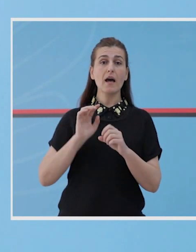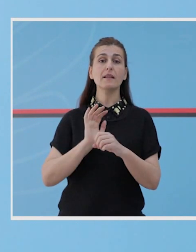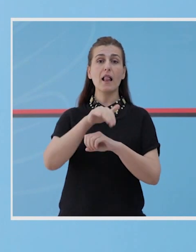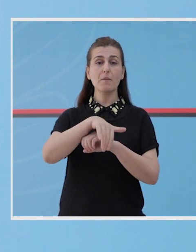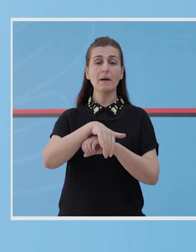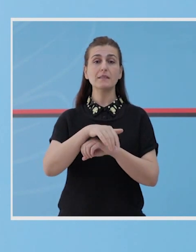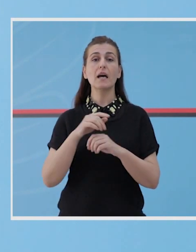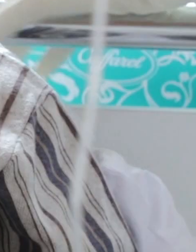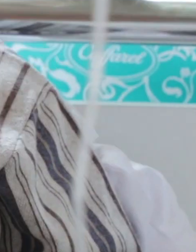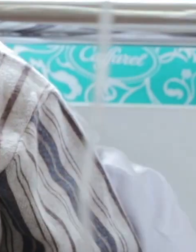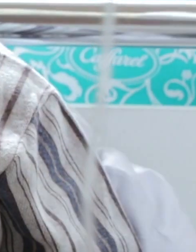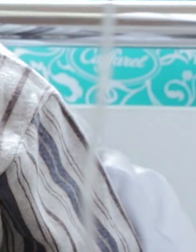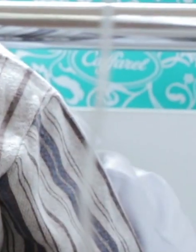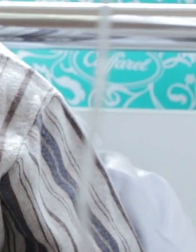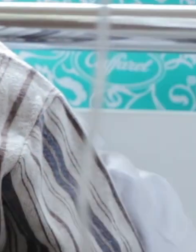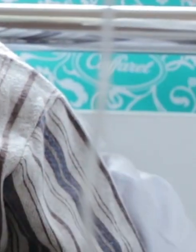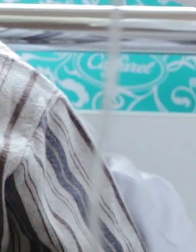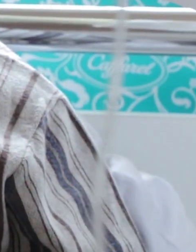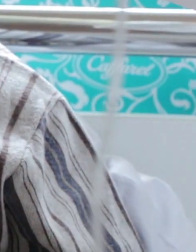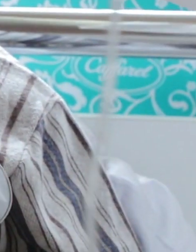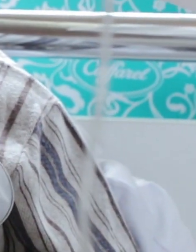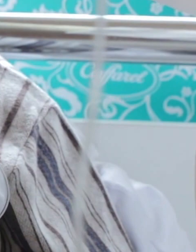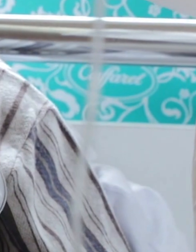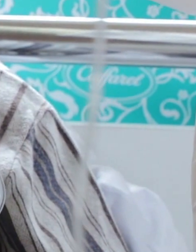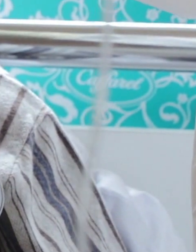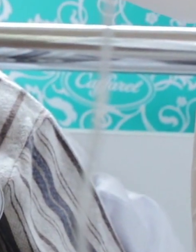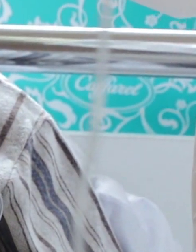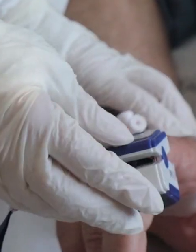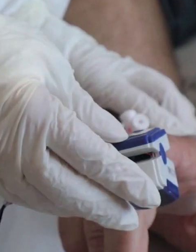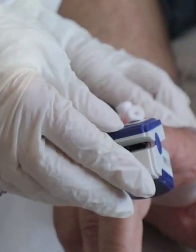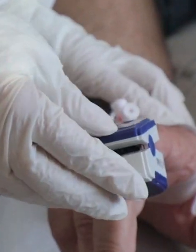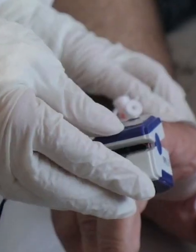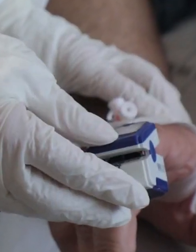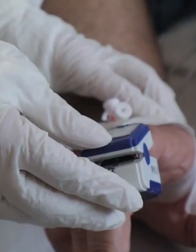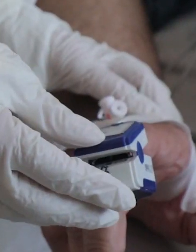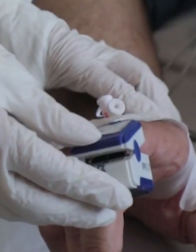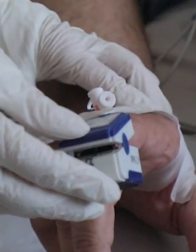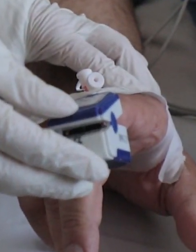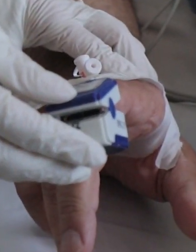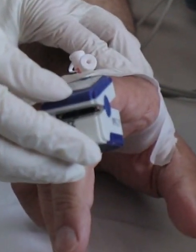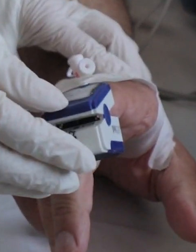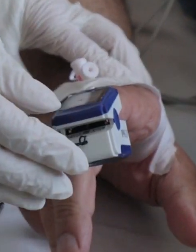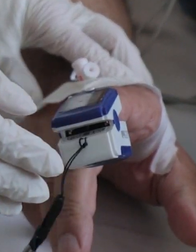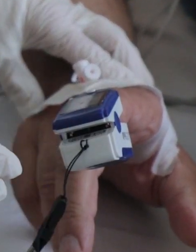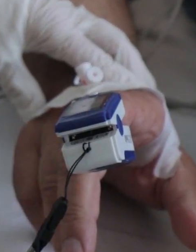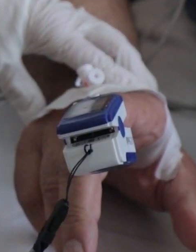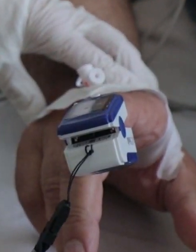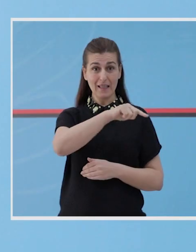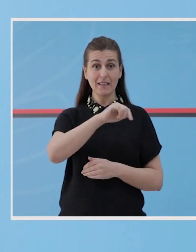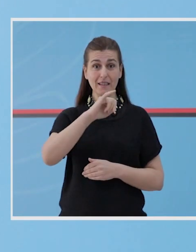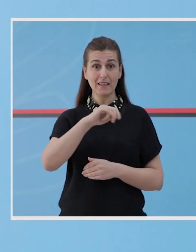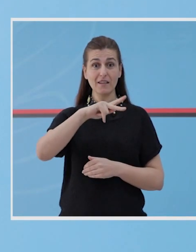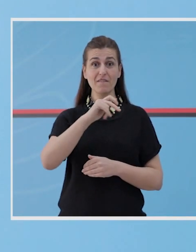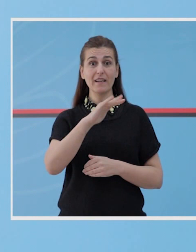raste dhe Shkoder 1 raste. Numri pacientëve të cilët ndodhe në terapi intensive në të dy hospitalet Covid është 10. Në shërbimin infektiv